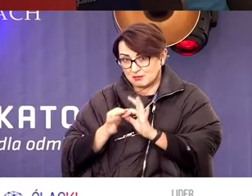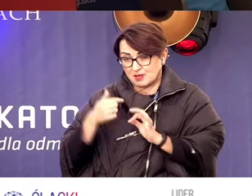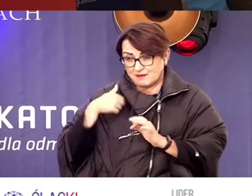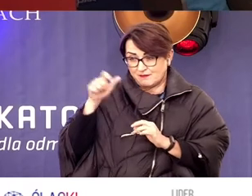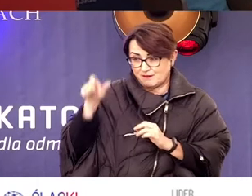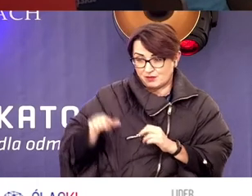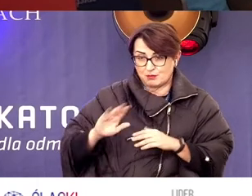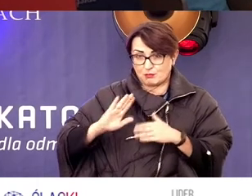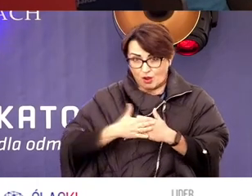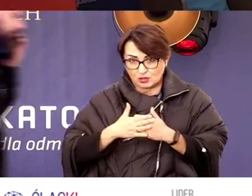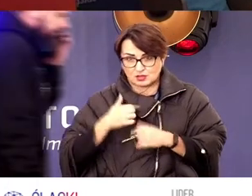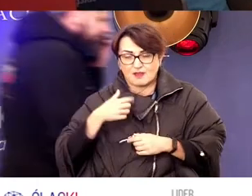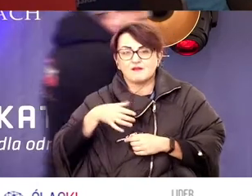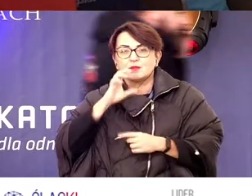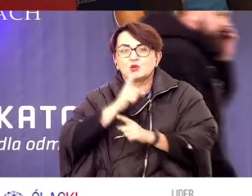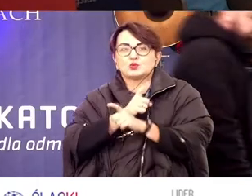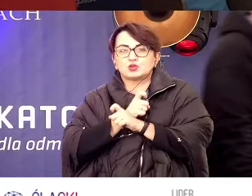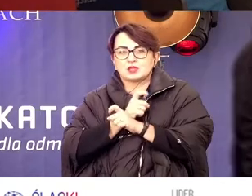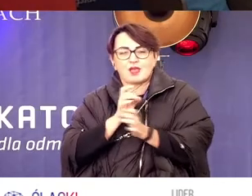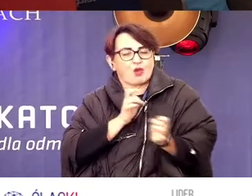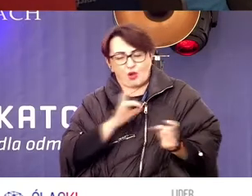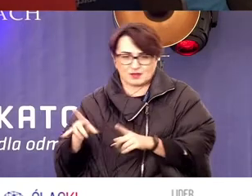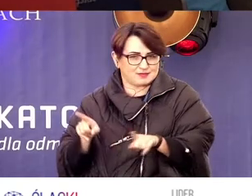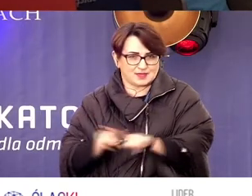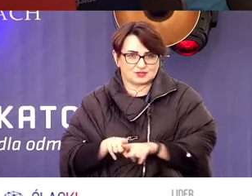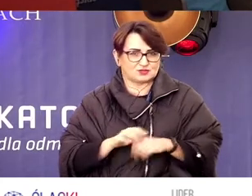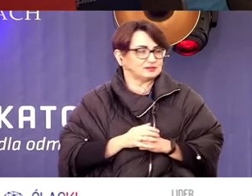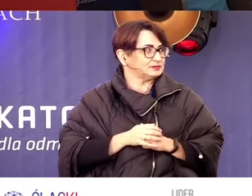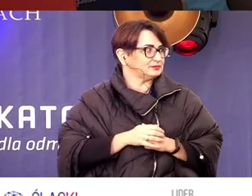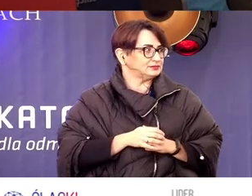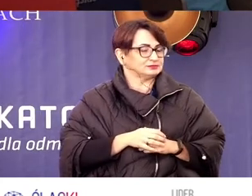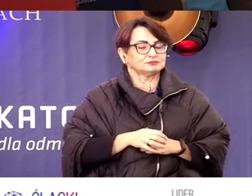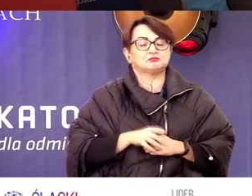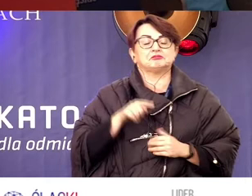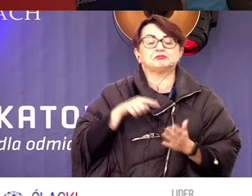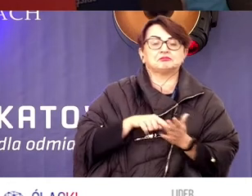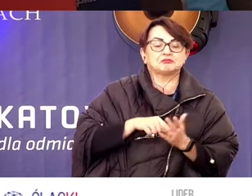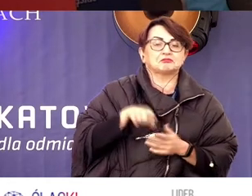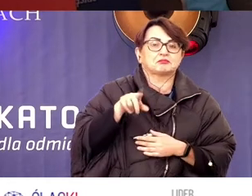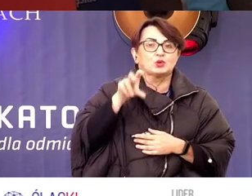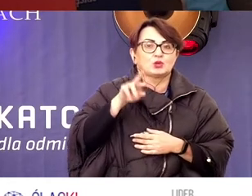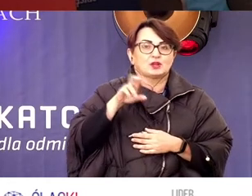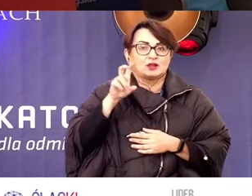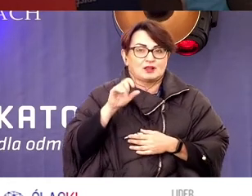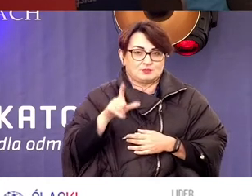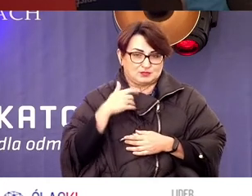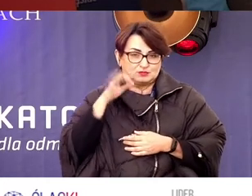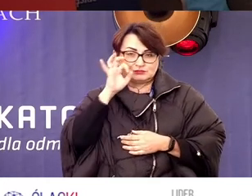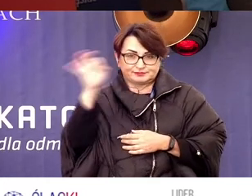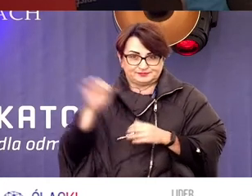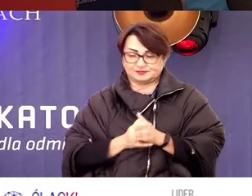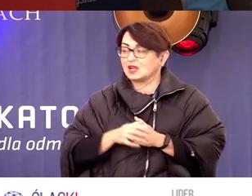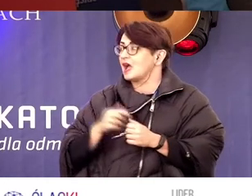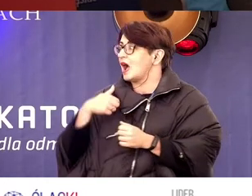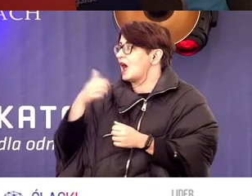mężem drogiej pani, wypiłbym tę truciznę natychmiast. Taki był Sir Winston Churchill.